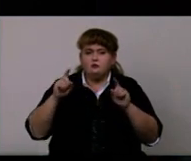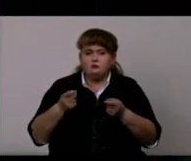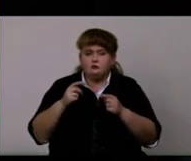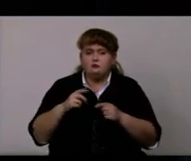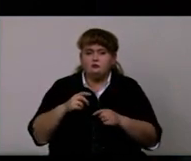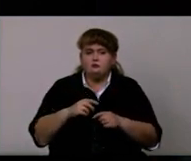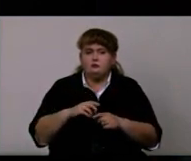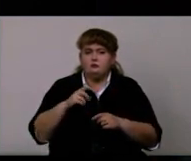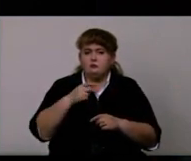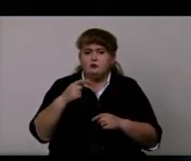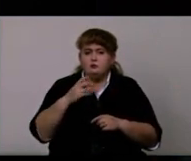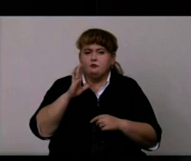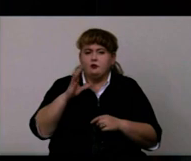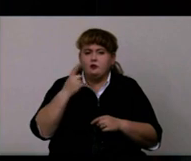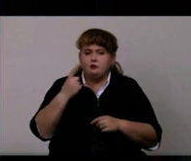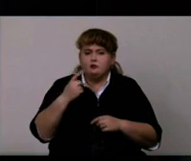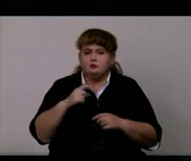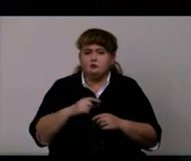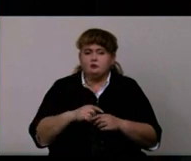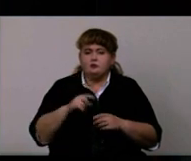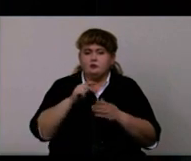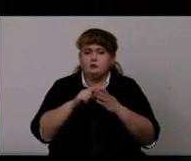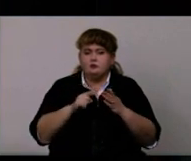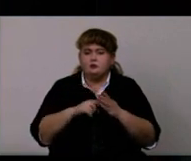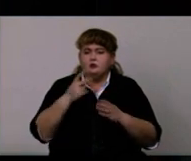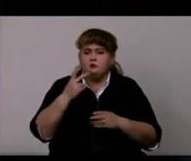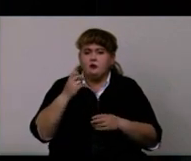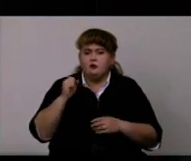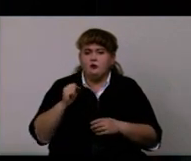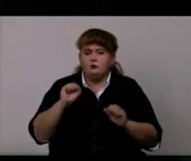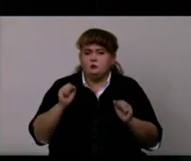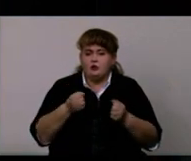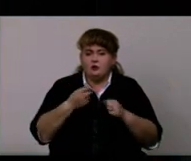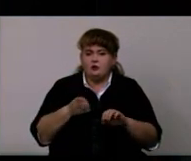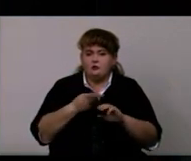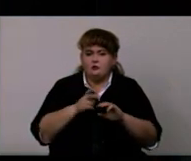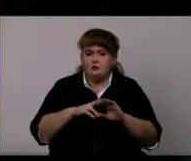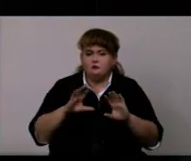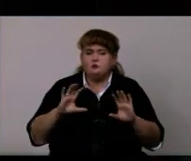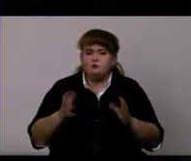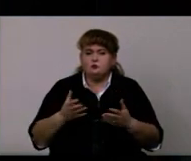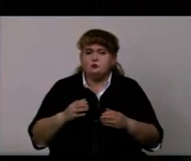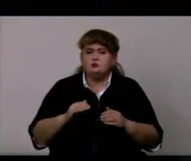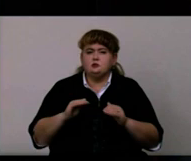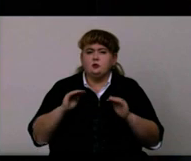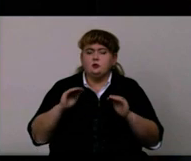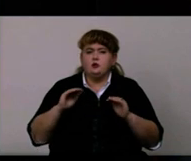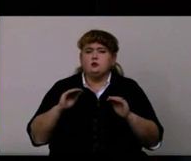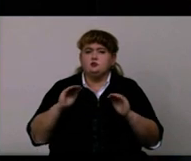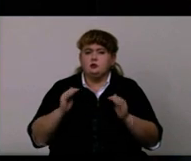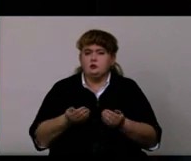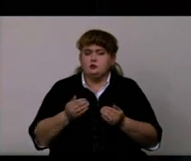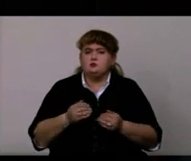квадрате минус v1 в квадрате, деленное на 2а. Ускорение в этом случае сокращается. Что у